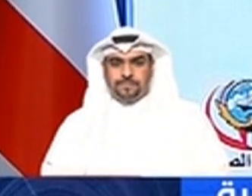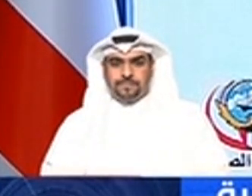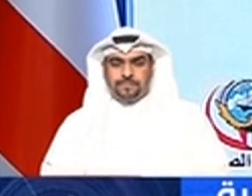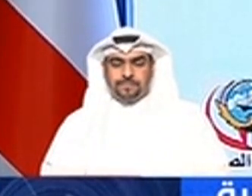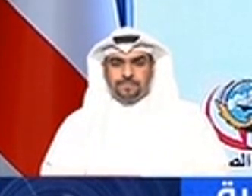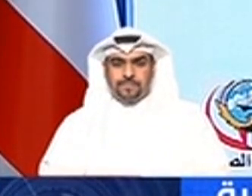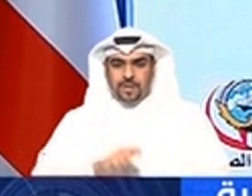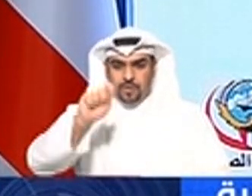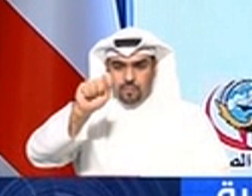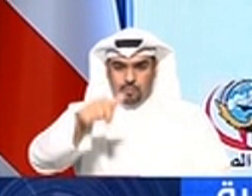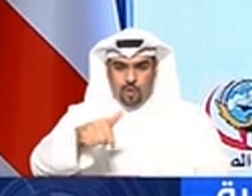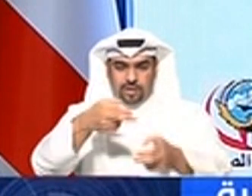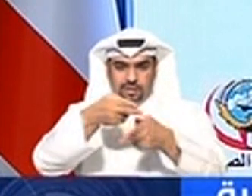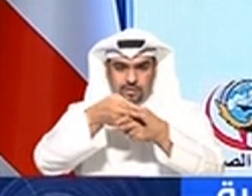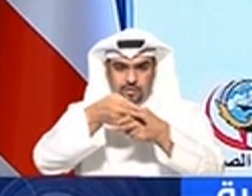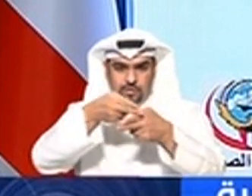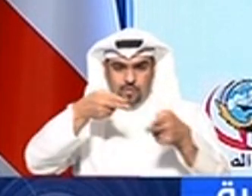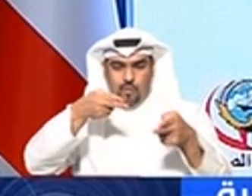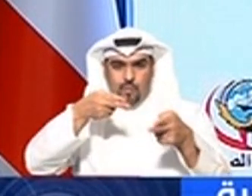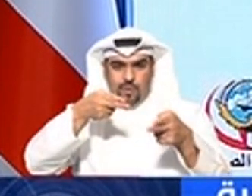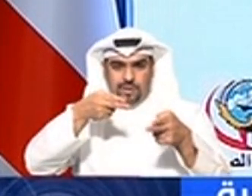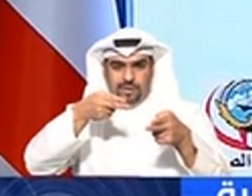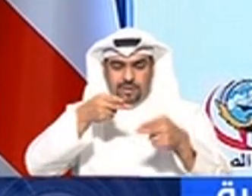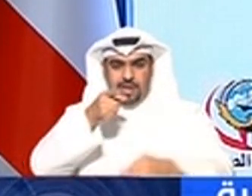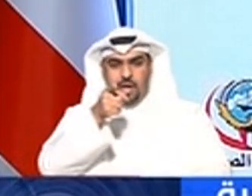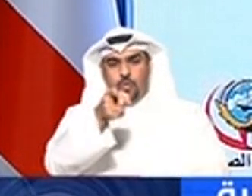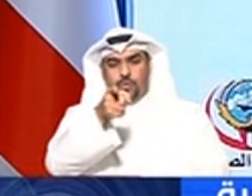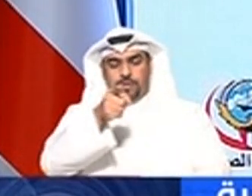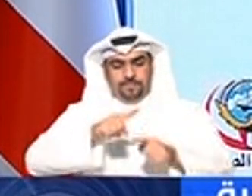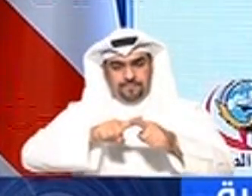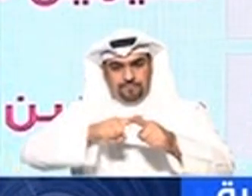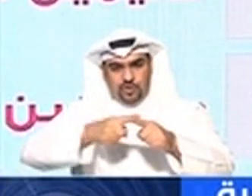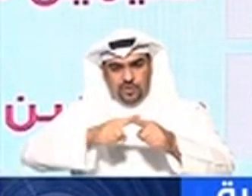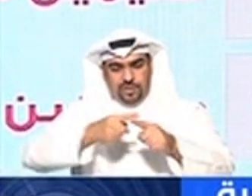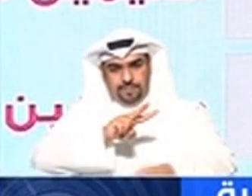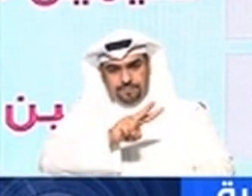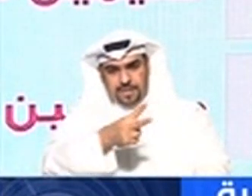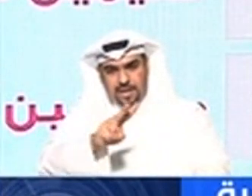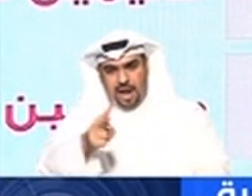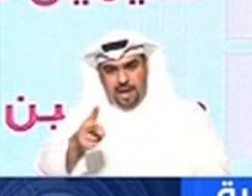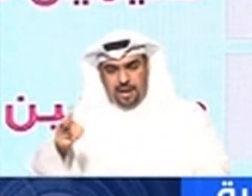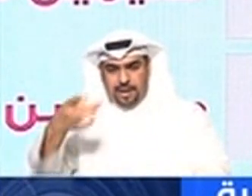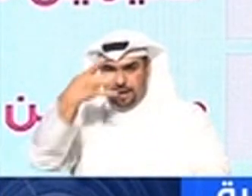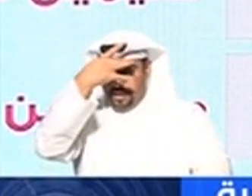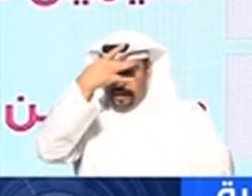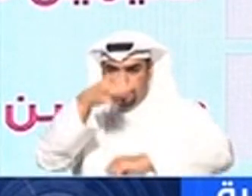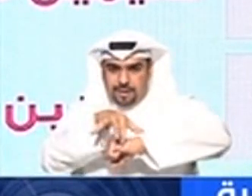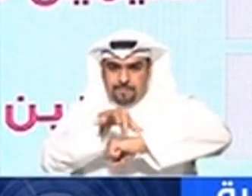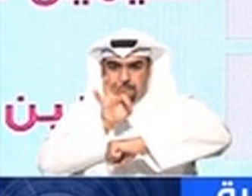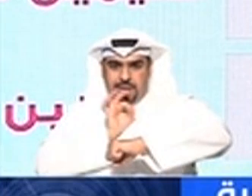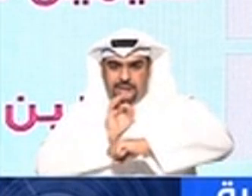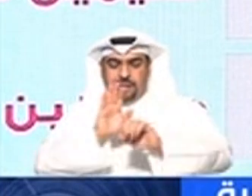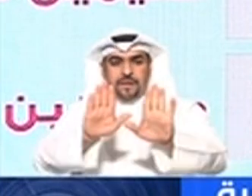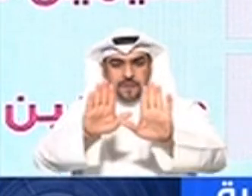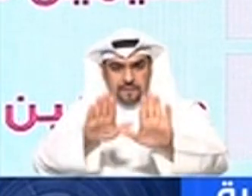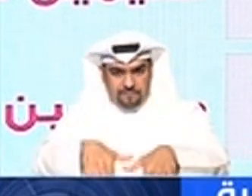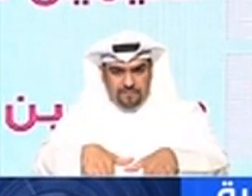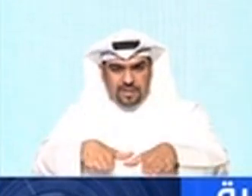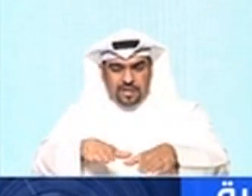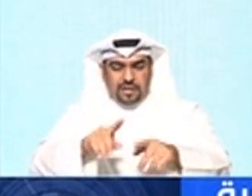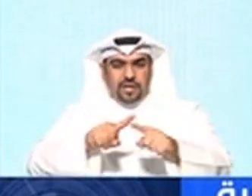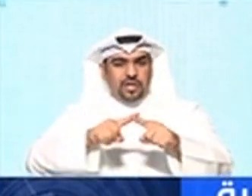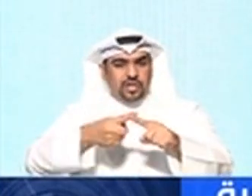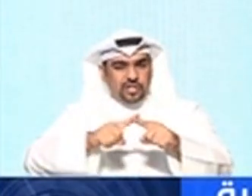لمواطنين كويتيين. هذه كانت أبرز جنسيات الإصابة، كما أن هناك جنسيات أخرى متفرقة